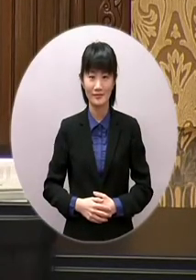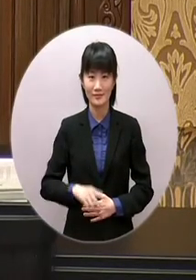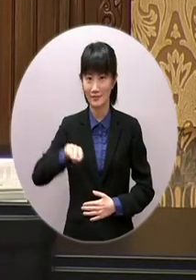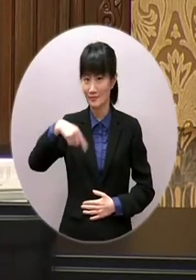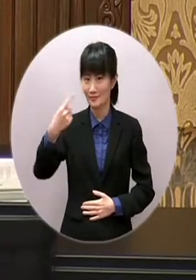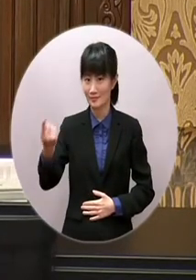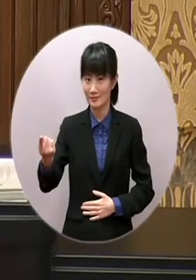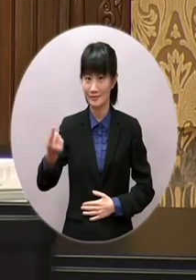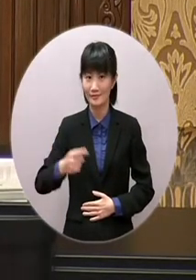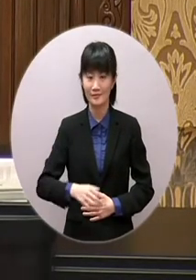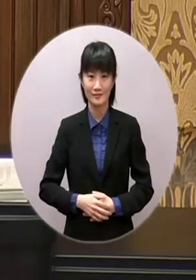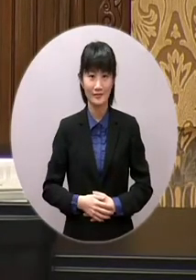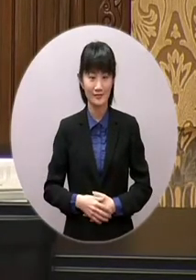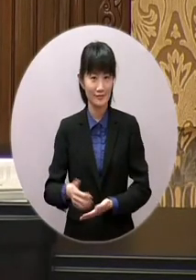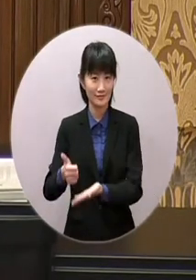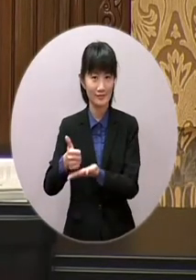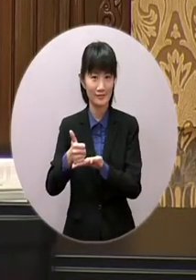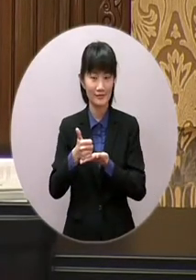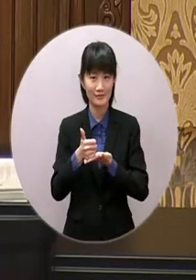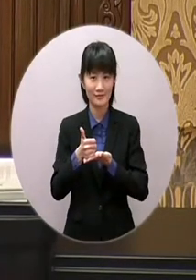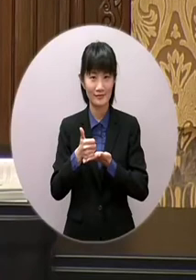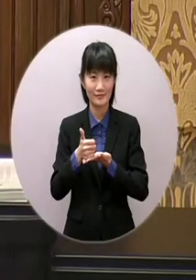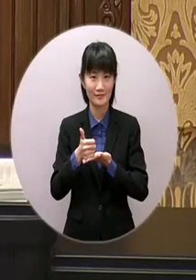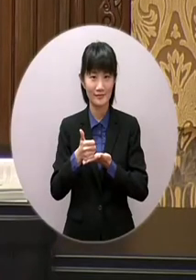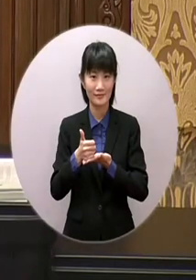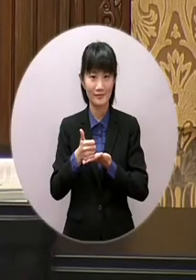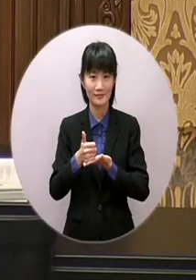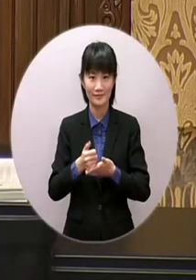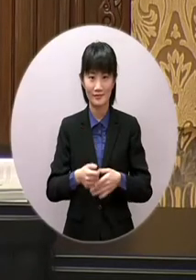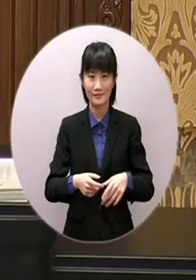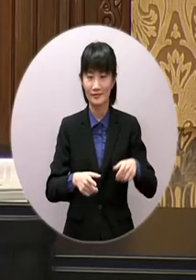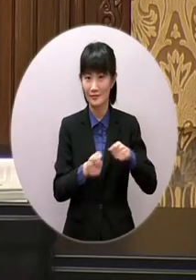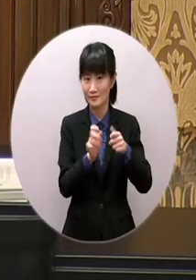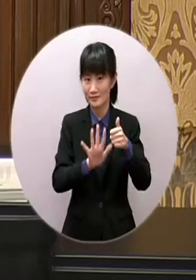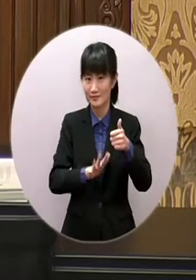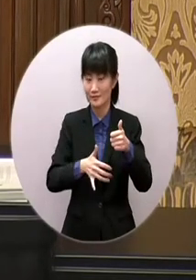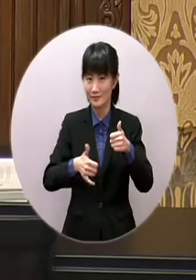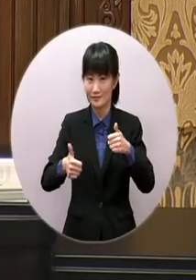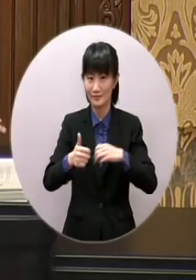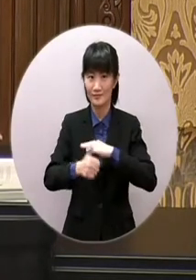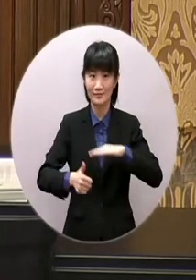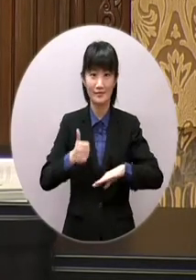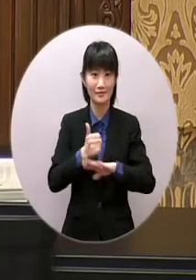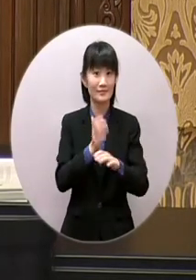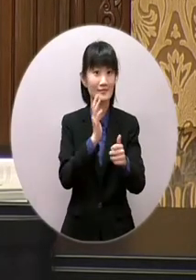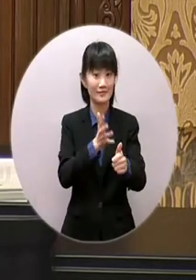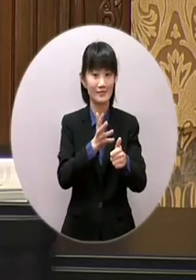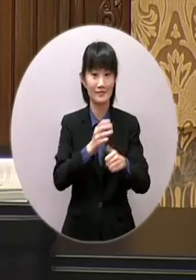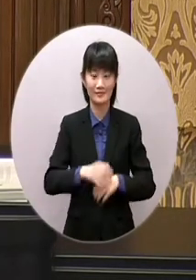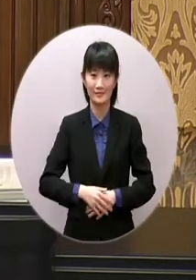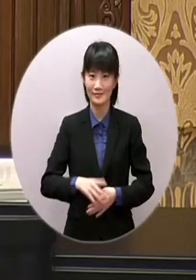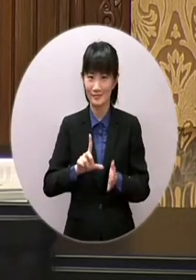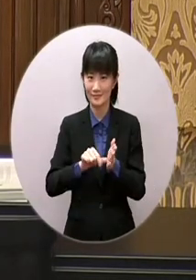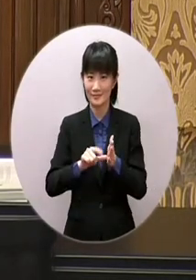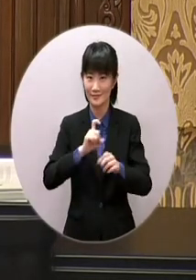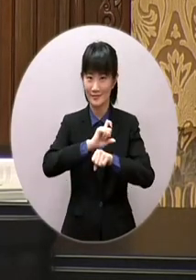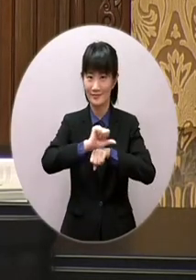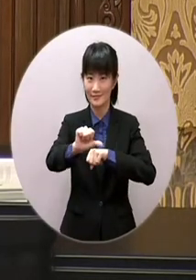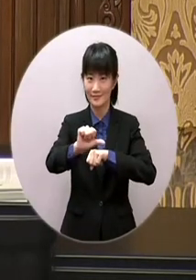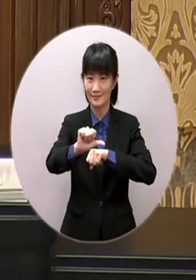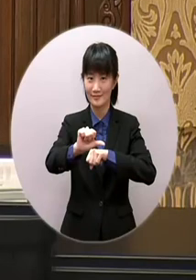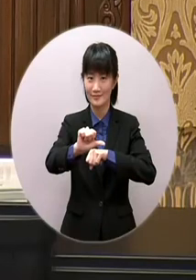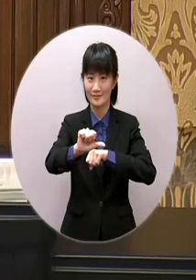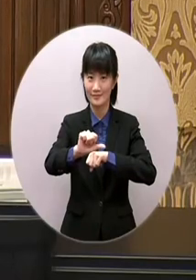下一位，我们请吕委员莅临质询。时间